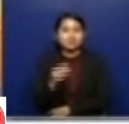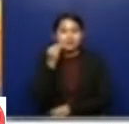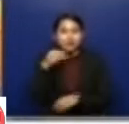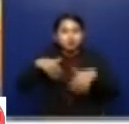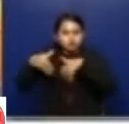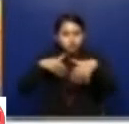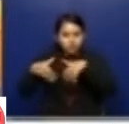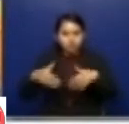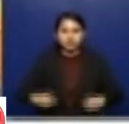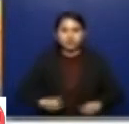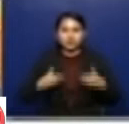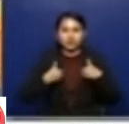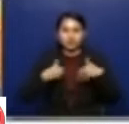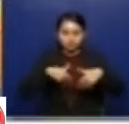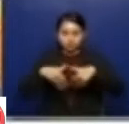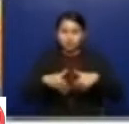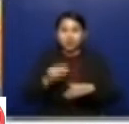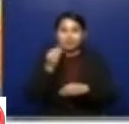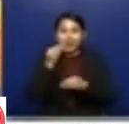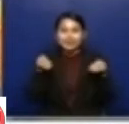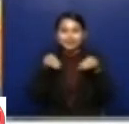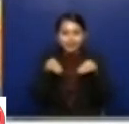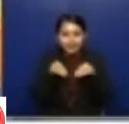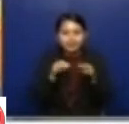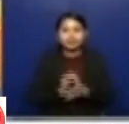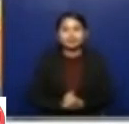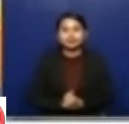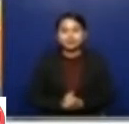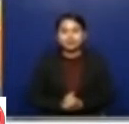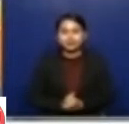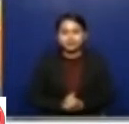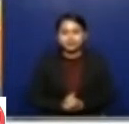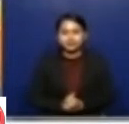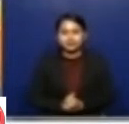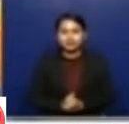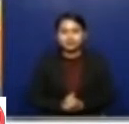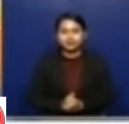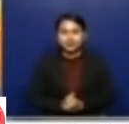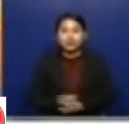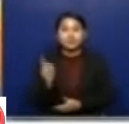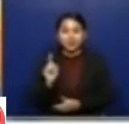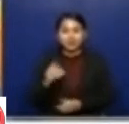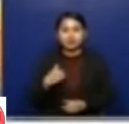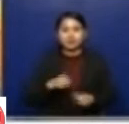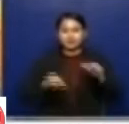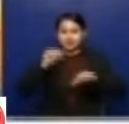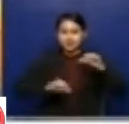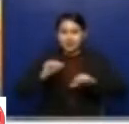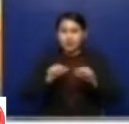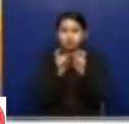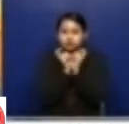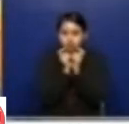ภาพของประชาชนที่อาศัยอยู่ในบริเวณใกล้เคียงการปนเปื้อนของสารหนูในสิ่งแวดล้